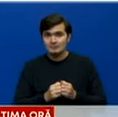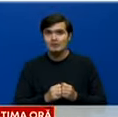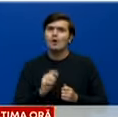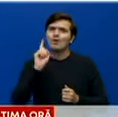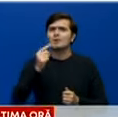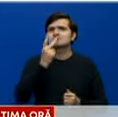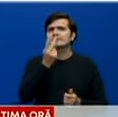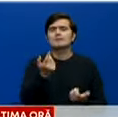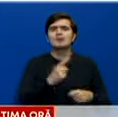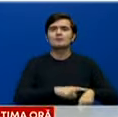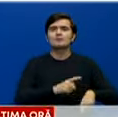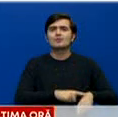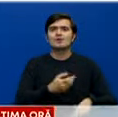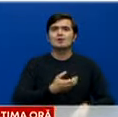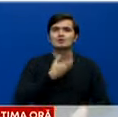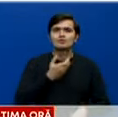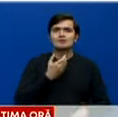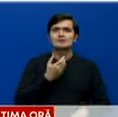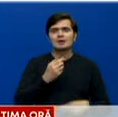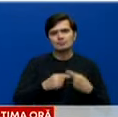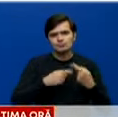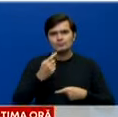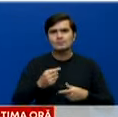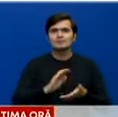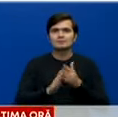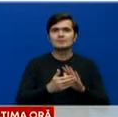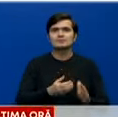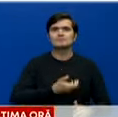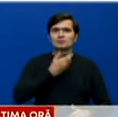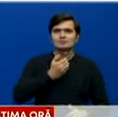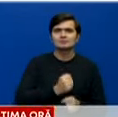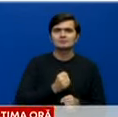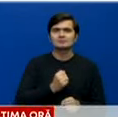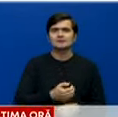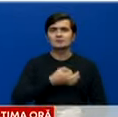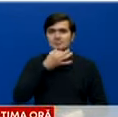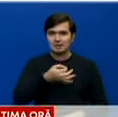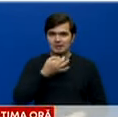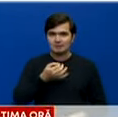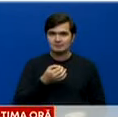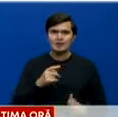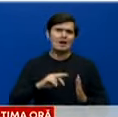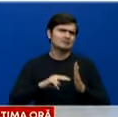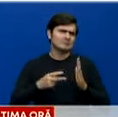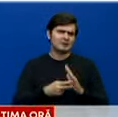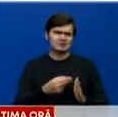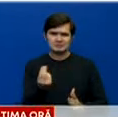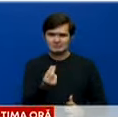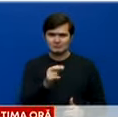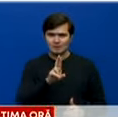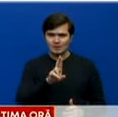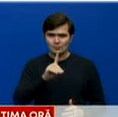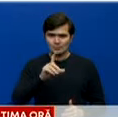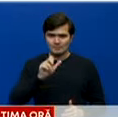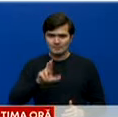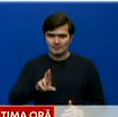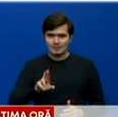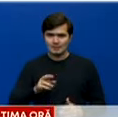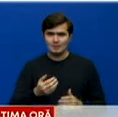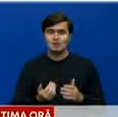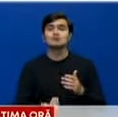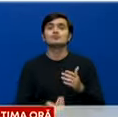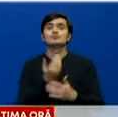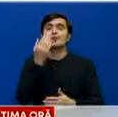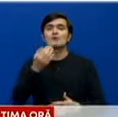de coaliție și după ședința de coaliție, cu siguranță, se vor face declarațiile de rigoare. Dar ați pregătit, a pregătit UDMR noi clarificări, noi